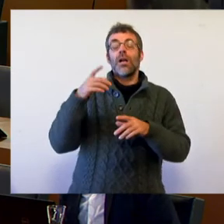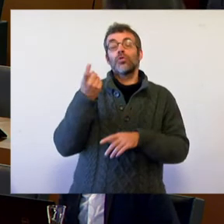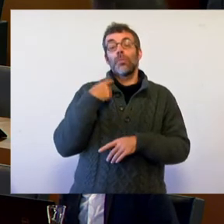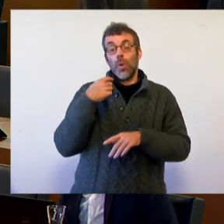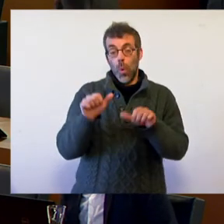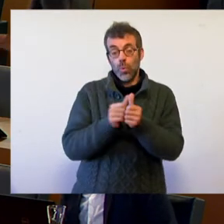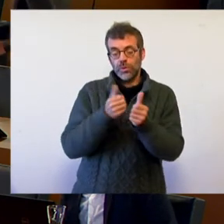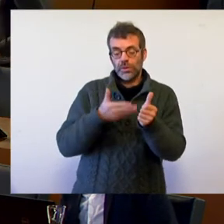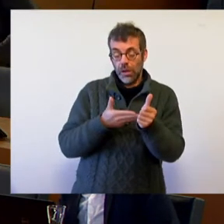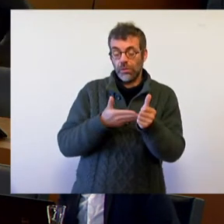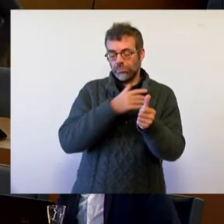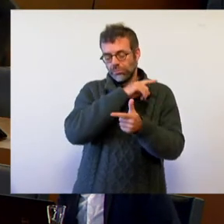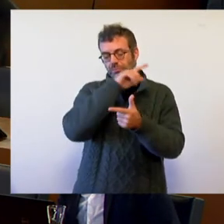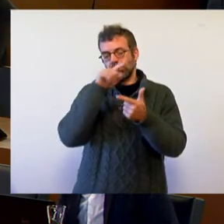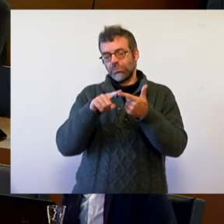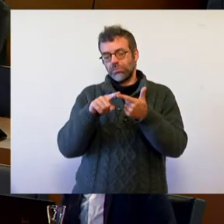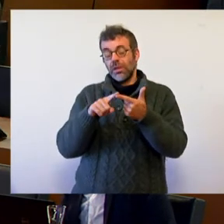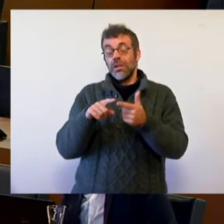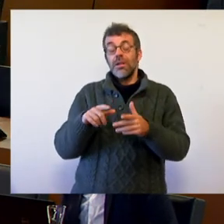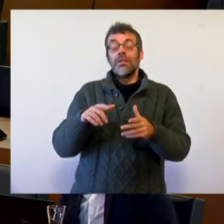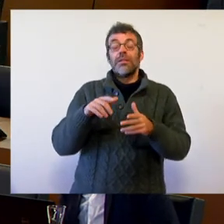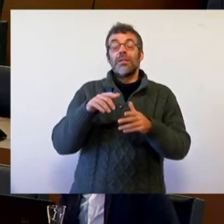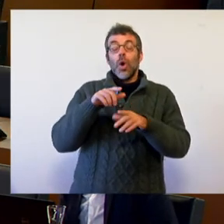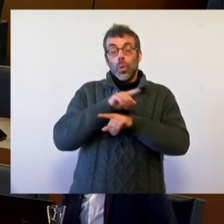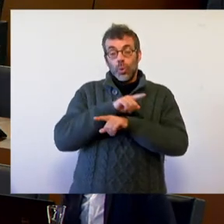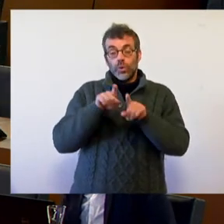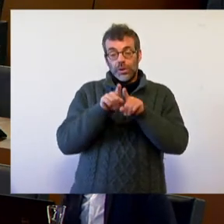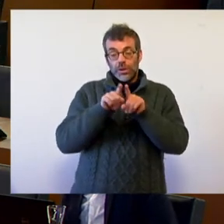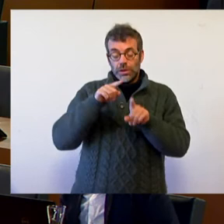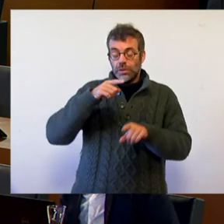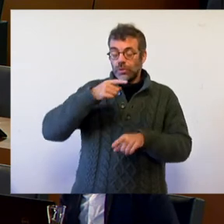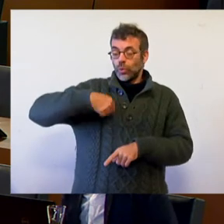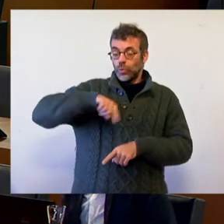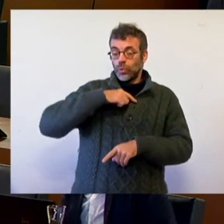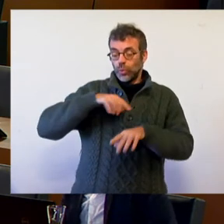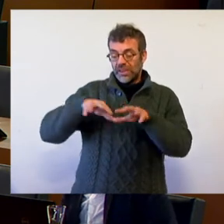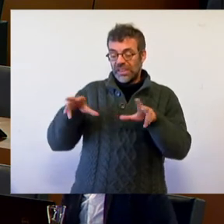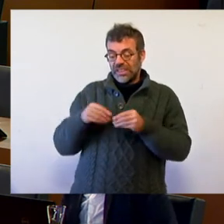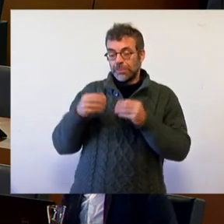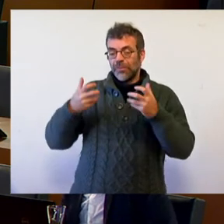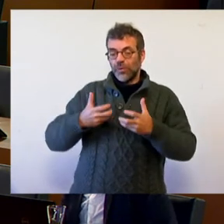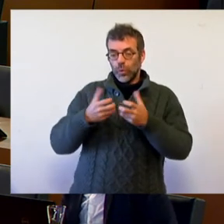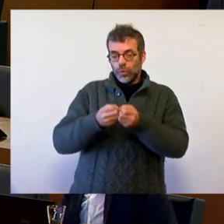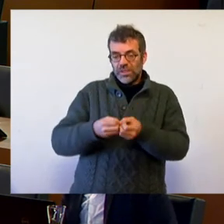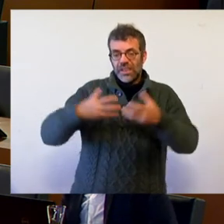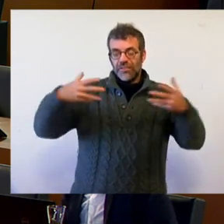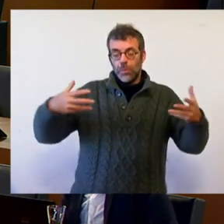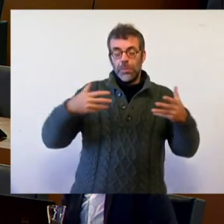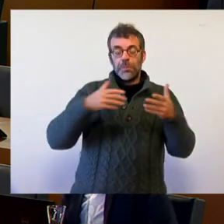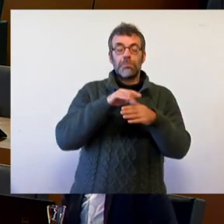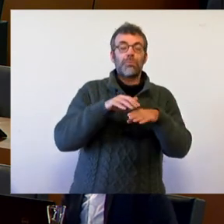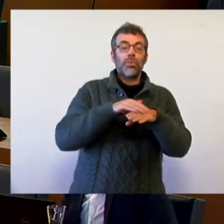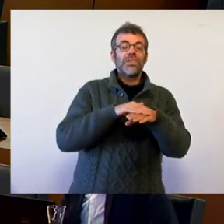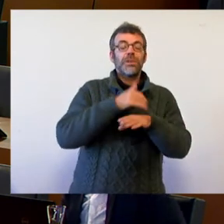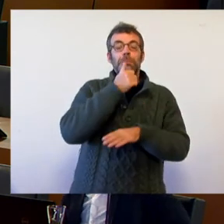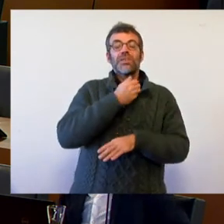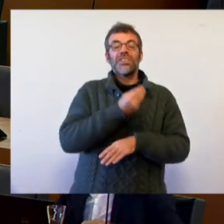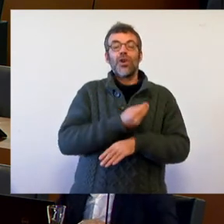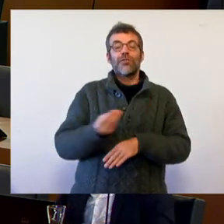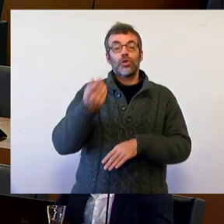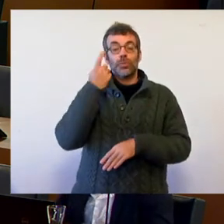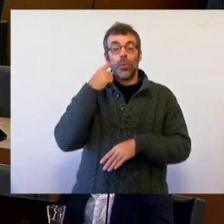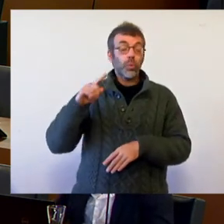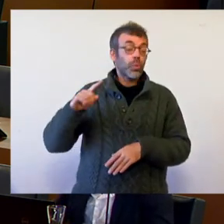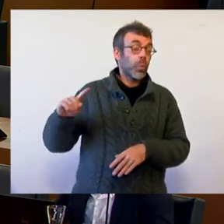enfin, notre équipe a pour évidemment l'ambition de développer une politique de la petite enfance qui s'adresse à toutes